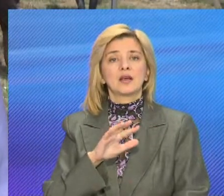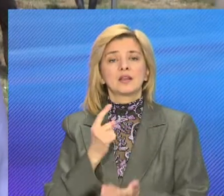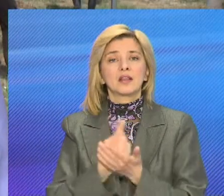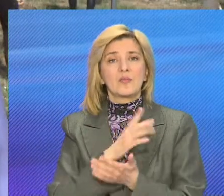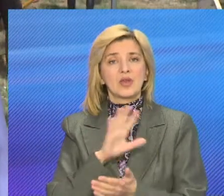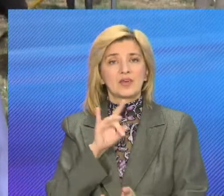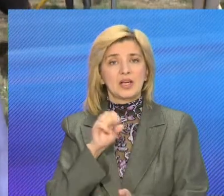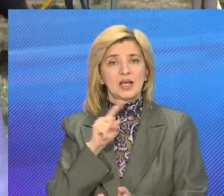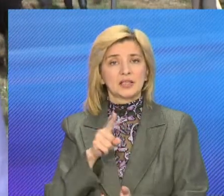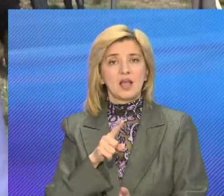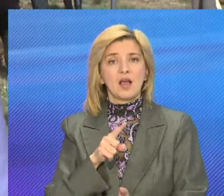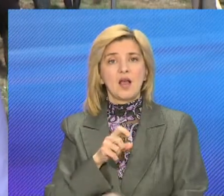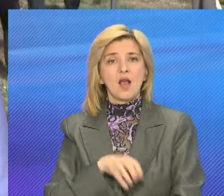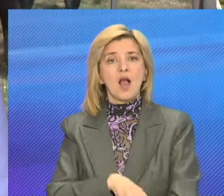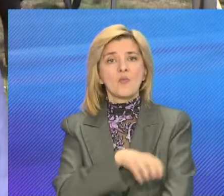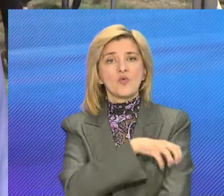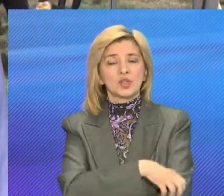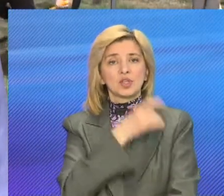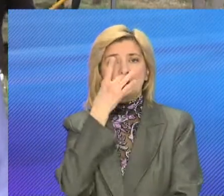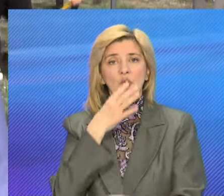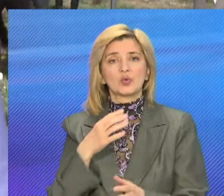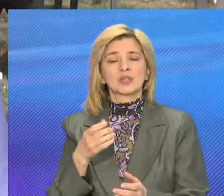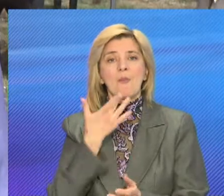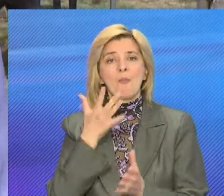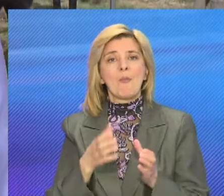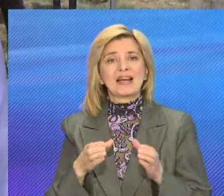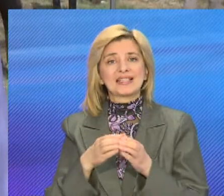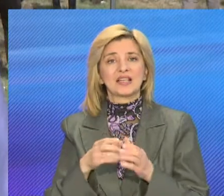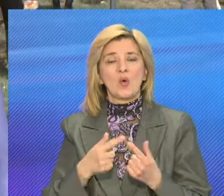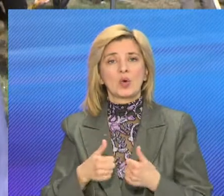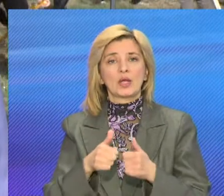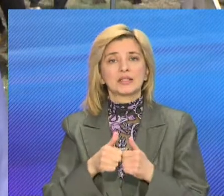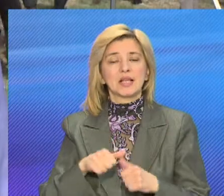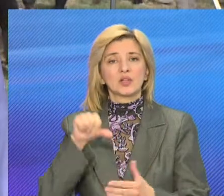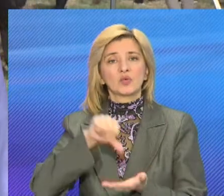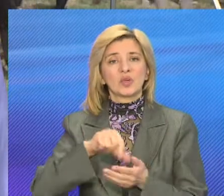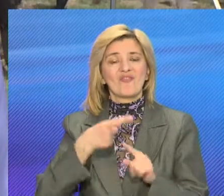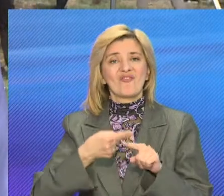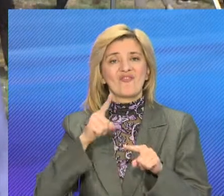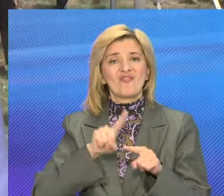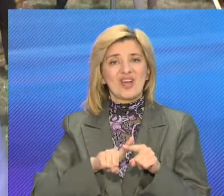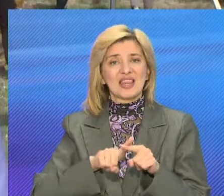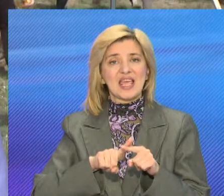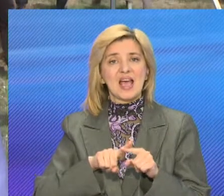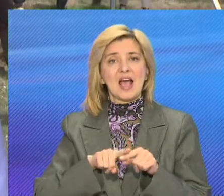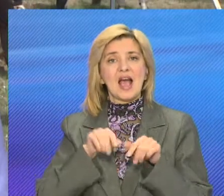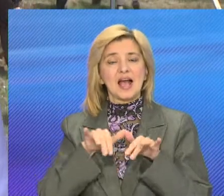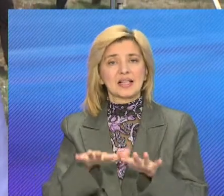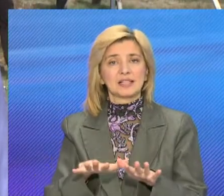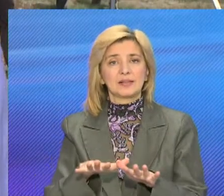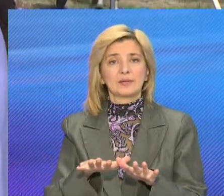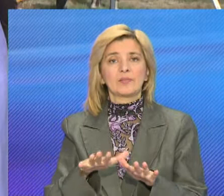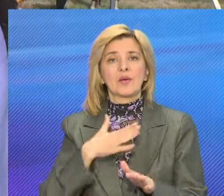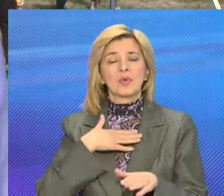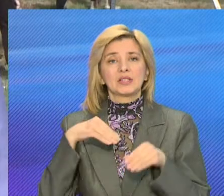раз, коммунисты Гродненской партийной организации, принимаем участие в этой акции. Мы сажали деревья на проспекте